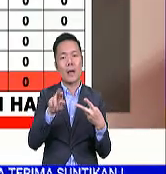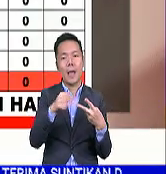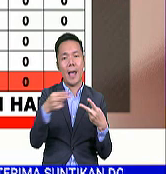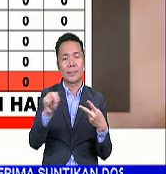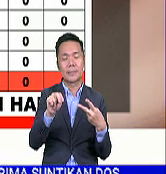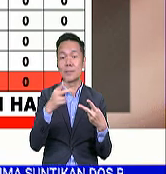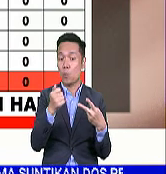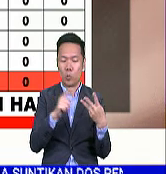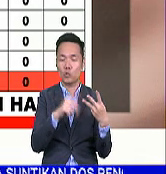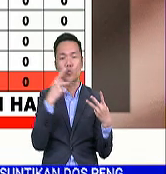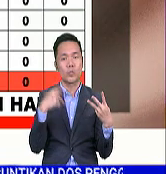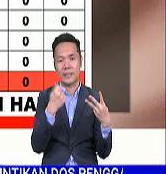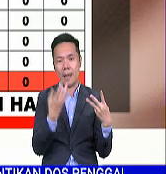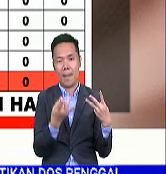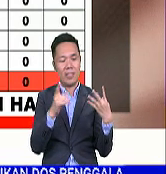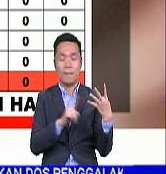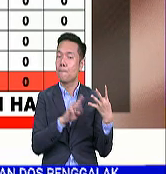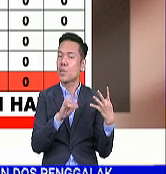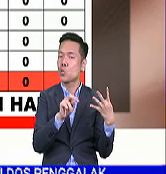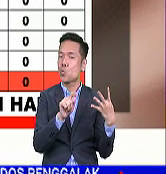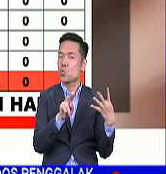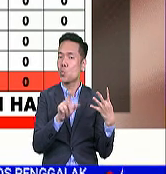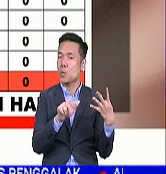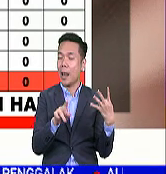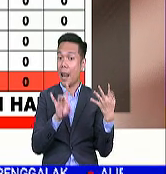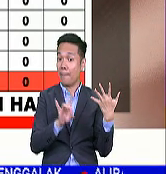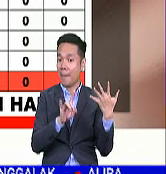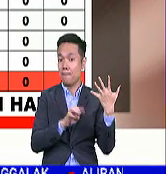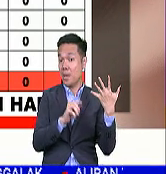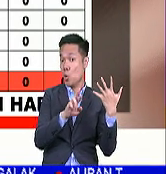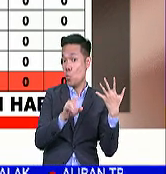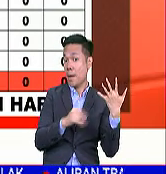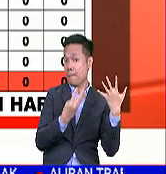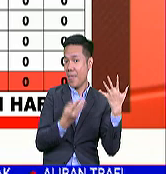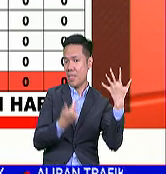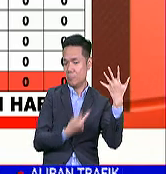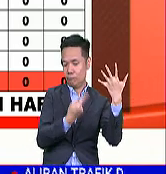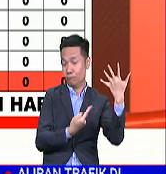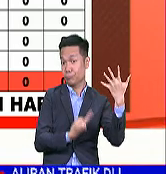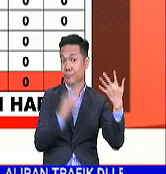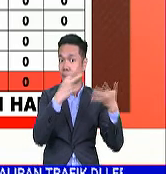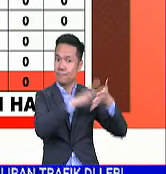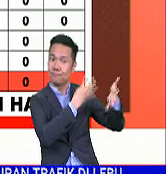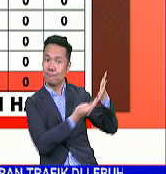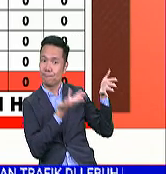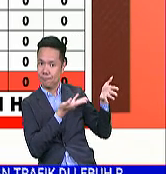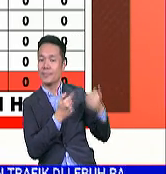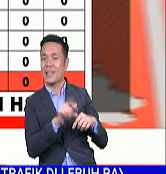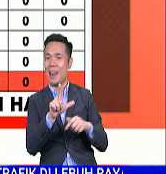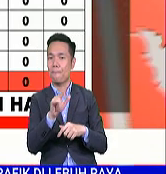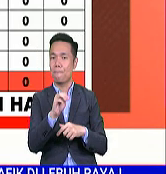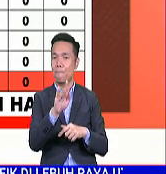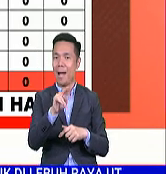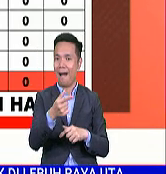Kuching 8, sementara 6 di Bintulu, Sri Aman 5, Miri 4 dan 3 pemantauan lagi di Limbang. Tambahnya,